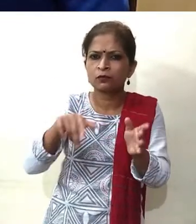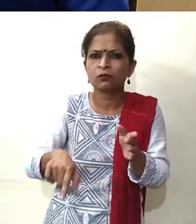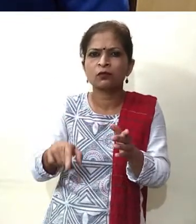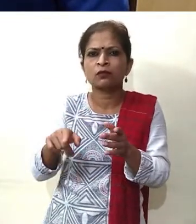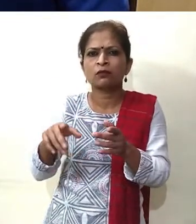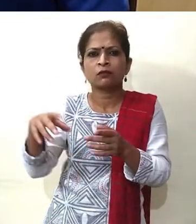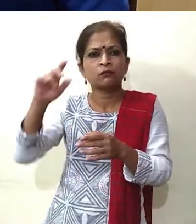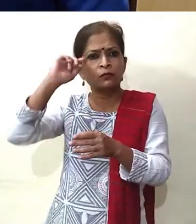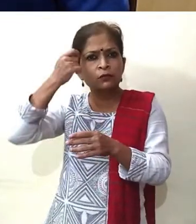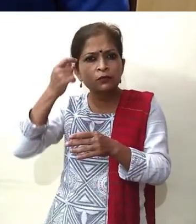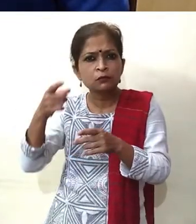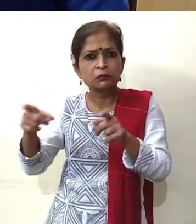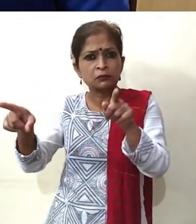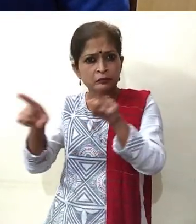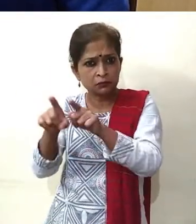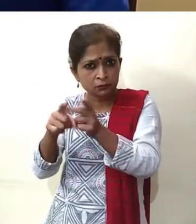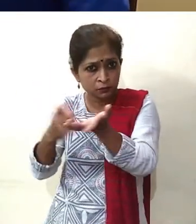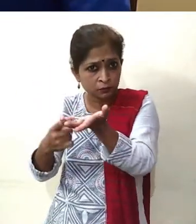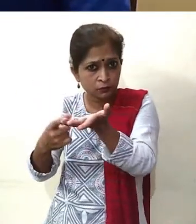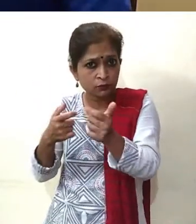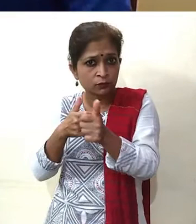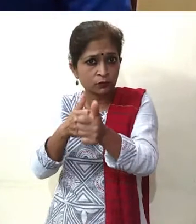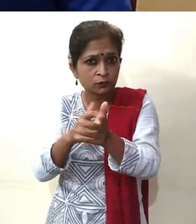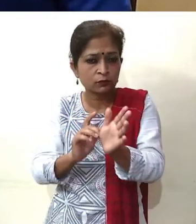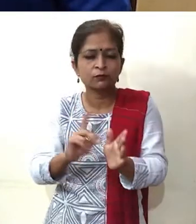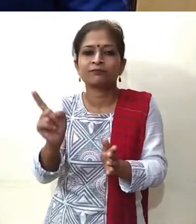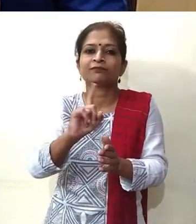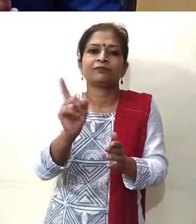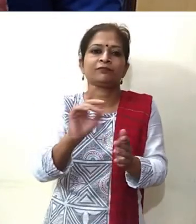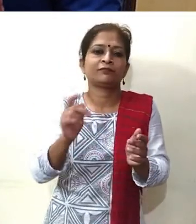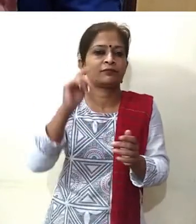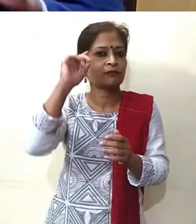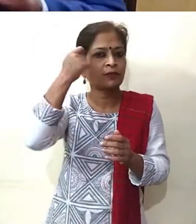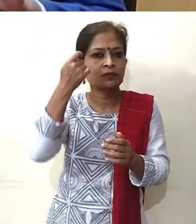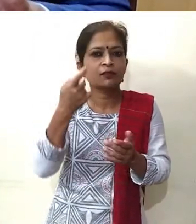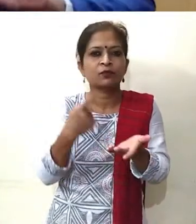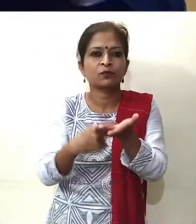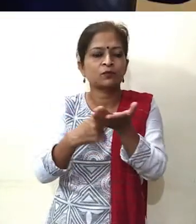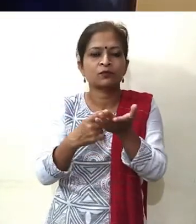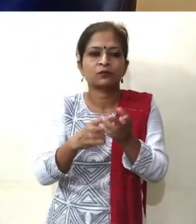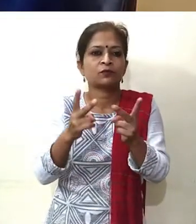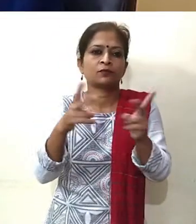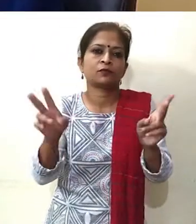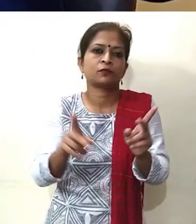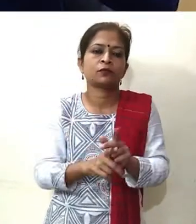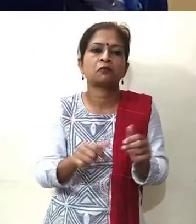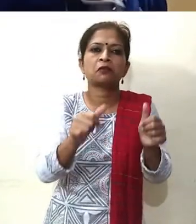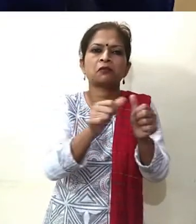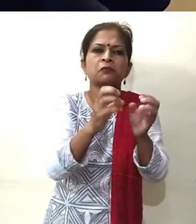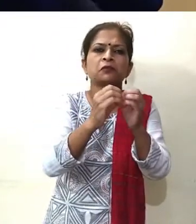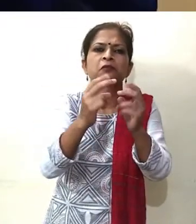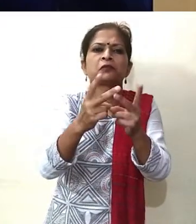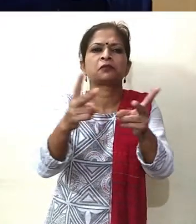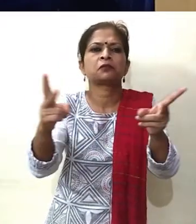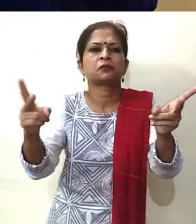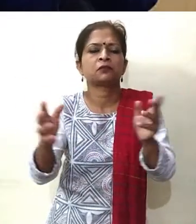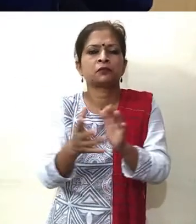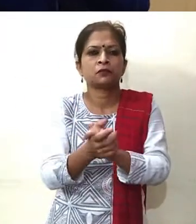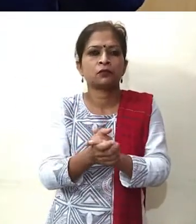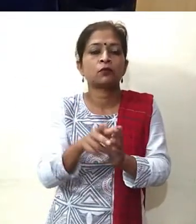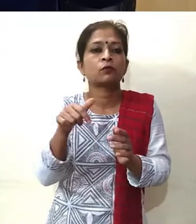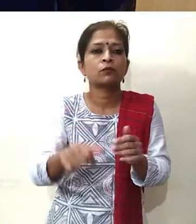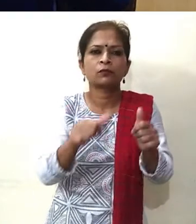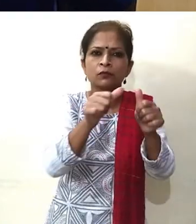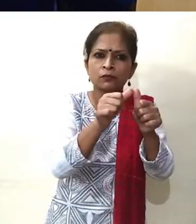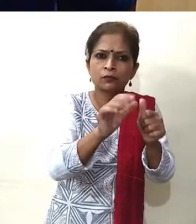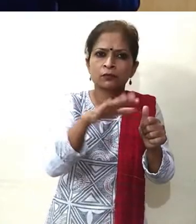क्या अंग्रेजी भी इसी उसमें है? नहीं, बिल्कुल अंग्रेजी उस हिसाब से नहीं है। अंग्रेजी एक अल्फाबेटिक स्क्रिप्ट है, जिसमें कि